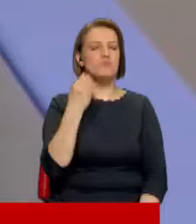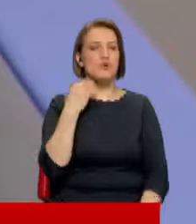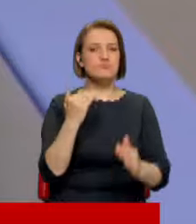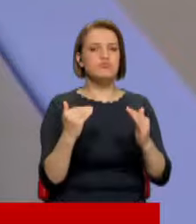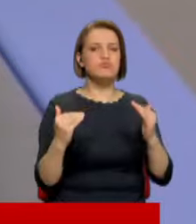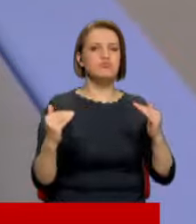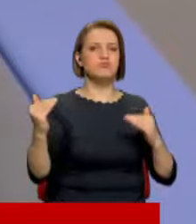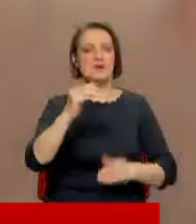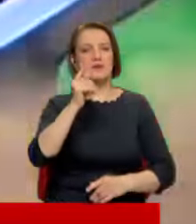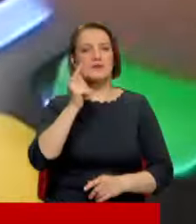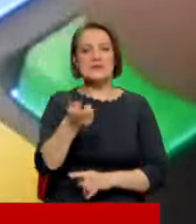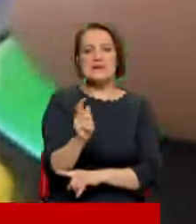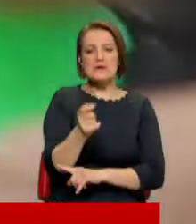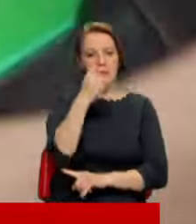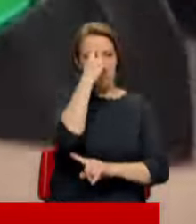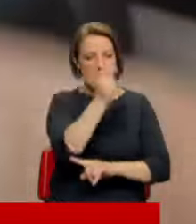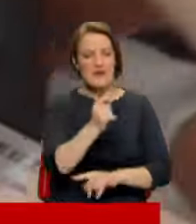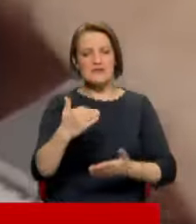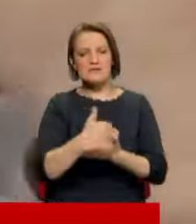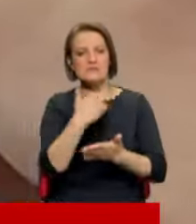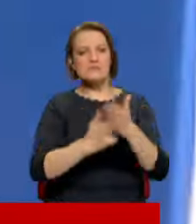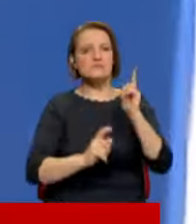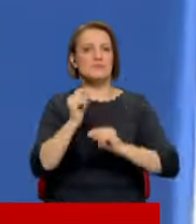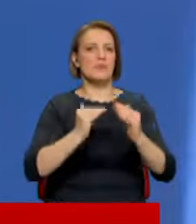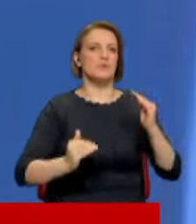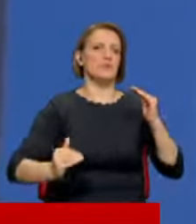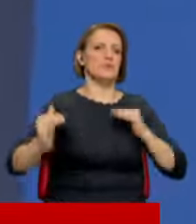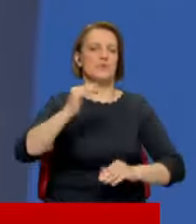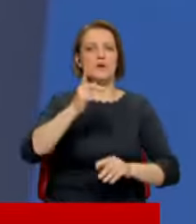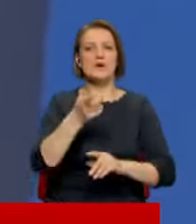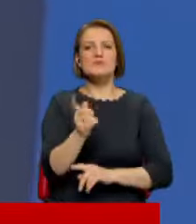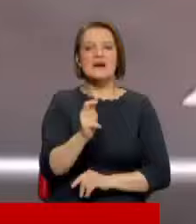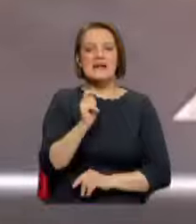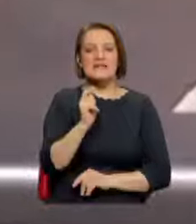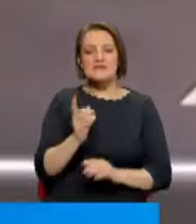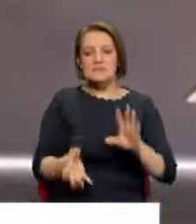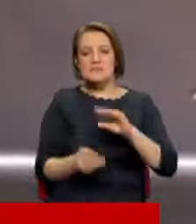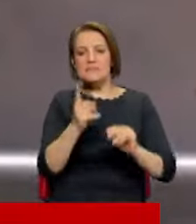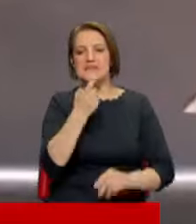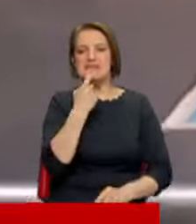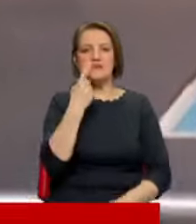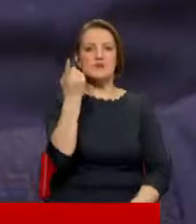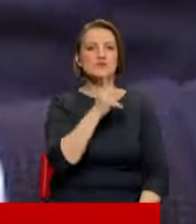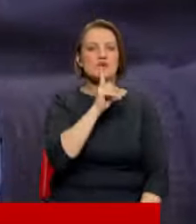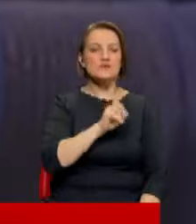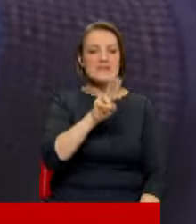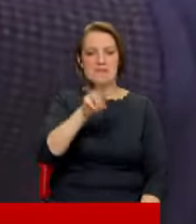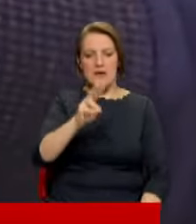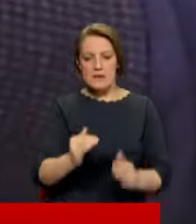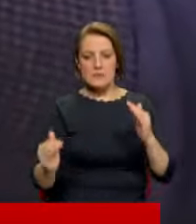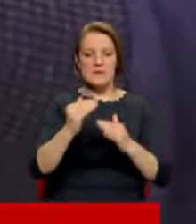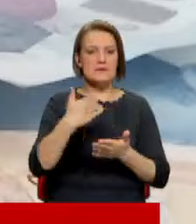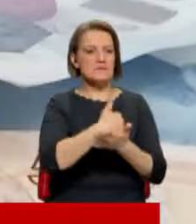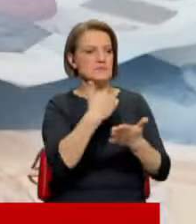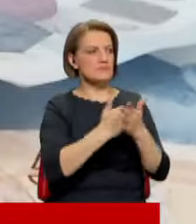arttıkça tüketici kredilerine başvuru ve kredi kartı kullanımı da artıyor tüketici kredilerinin tutarı bir yılda % 22 artarken kredi